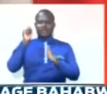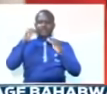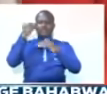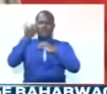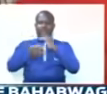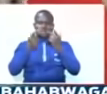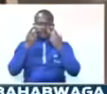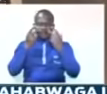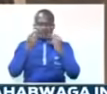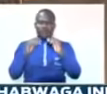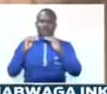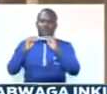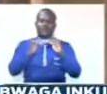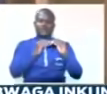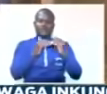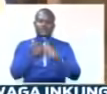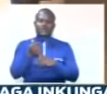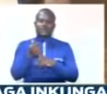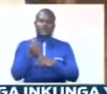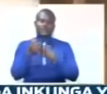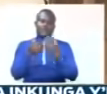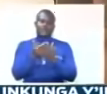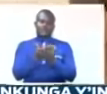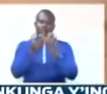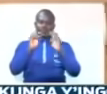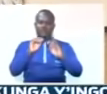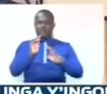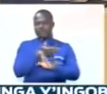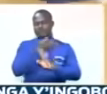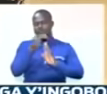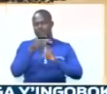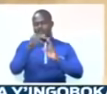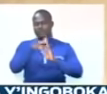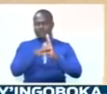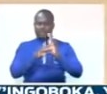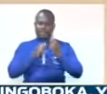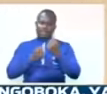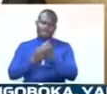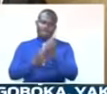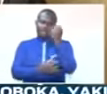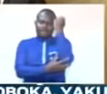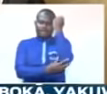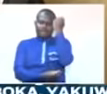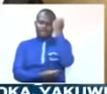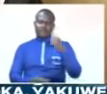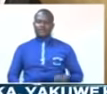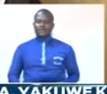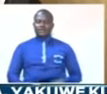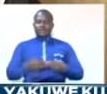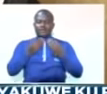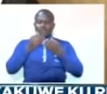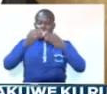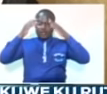kubona ko hari urwego amaze kugeraho mu iterambere aza gusaba ko yakurwa ku rutonde rwa gahunda zo kurengera abatishoboye. Yampaye kwaguka mu